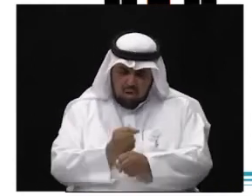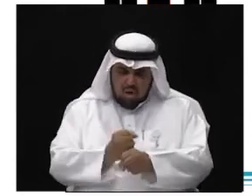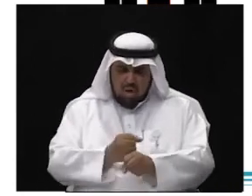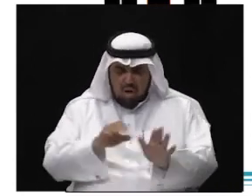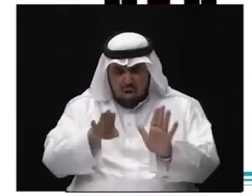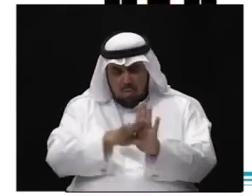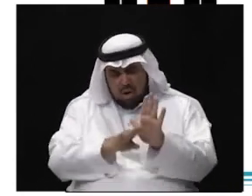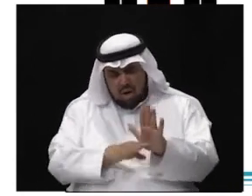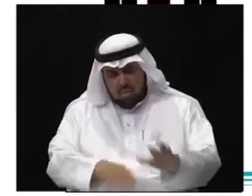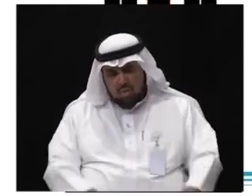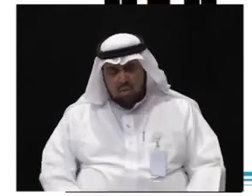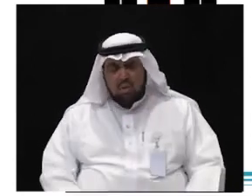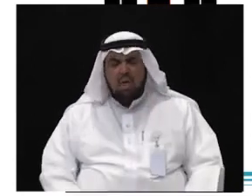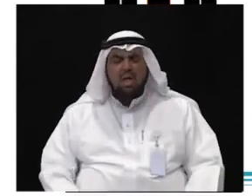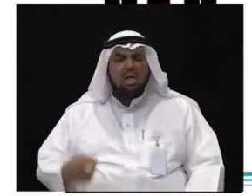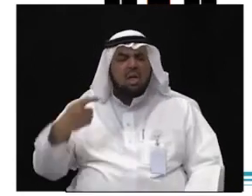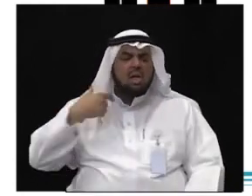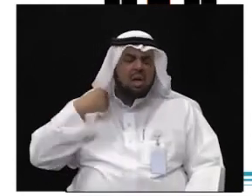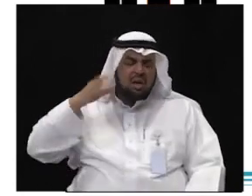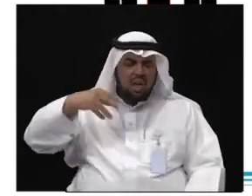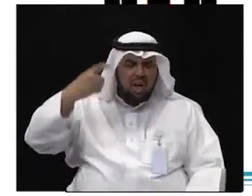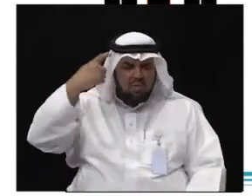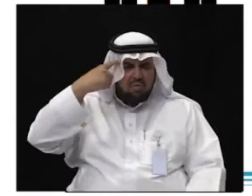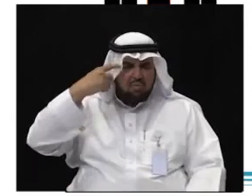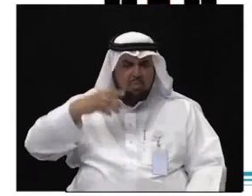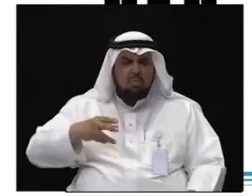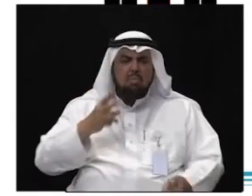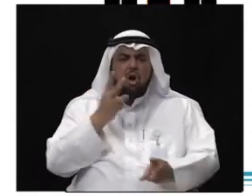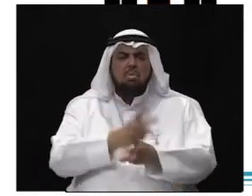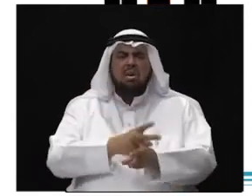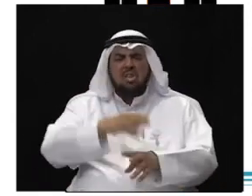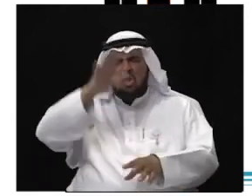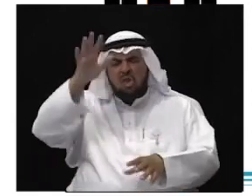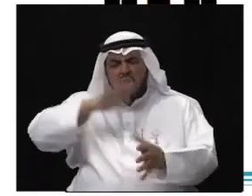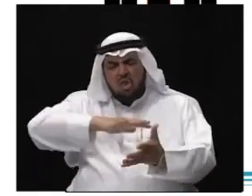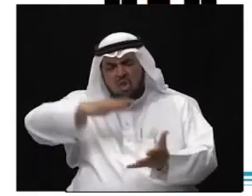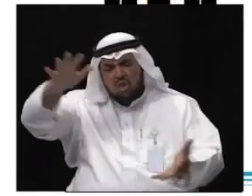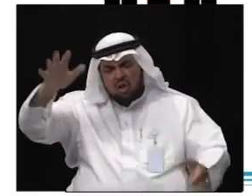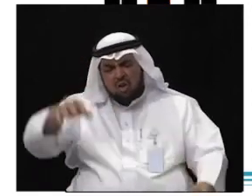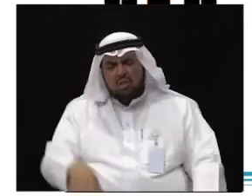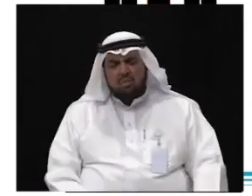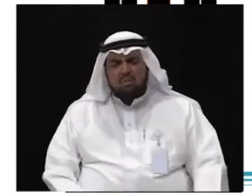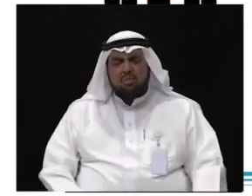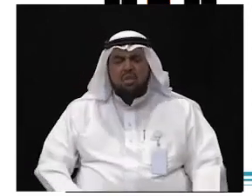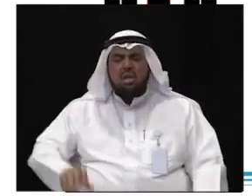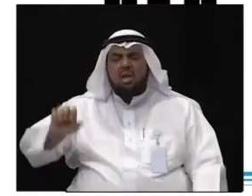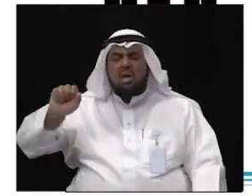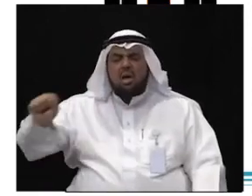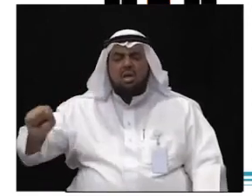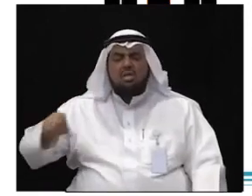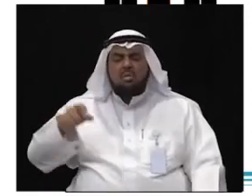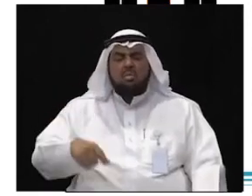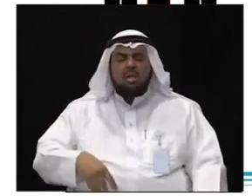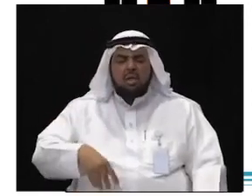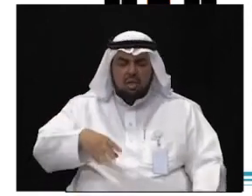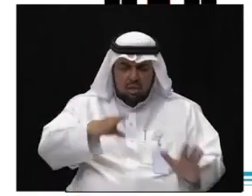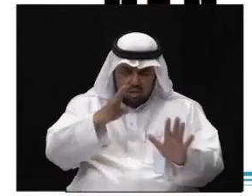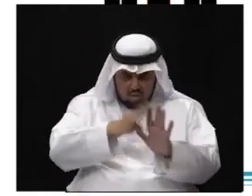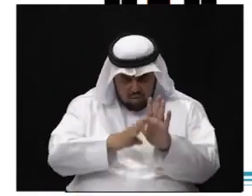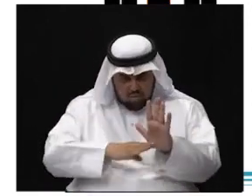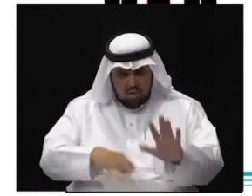التطبيق أن يعرف معلومات أكثر خاصة بشيء ما حول